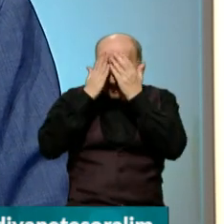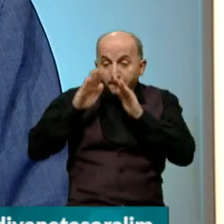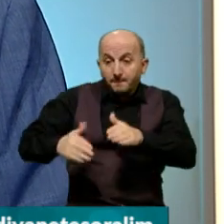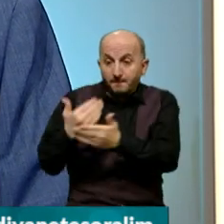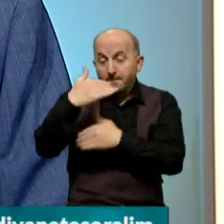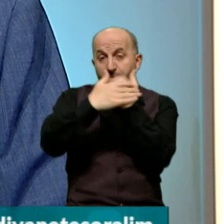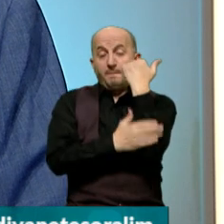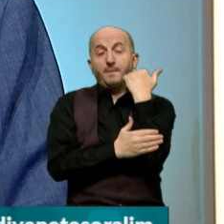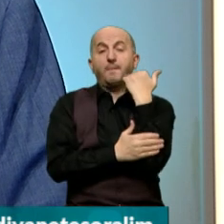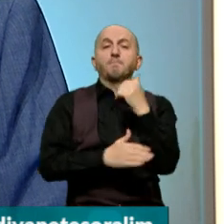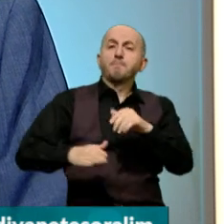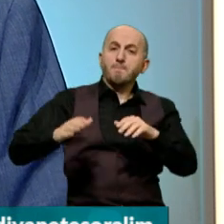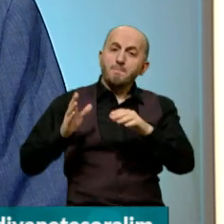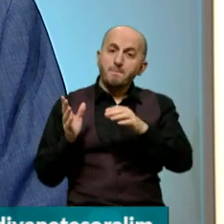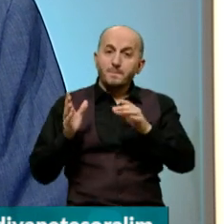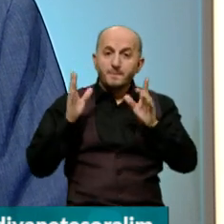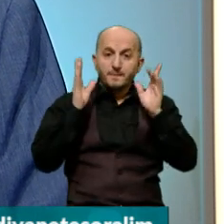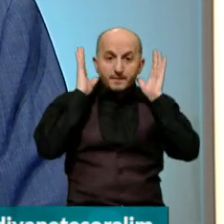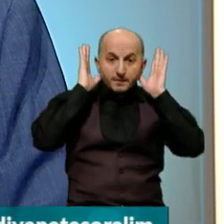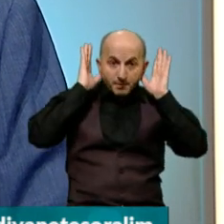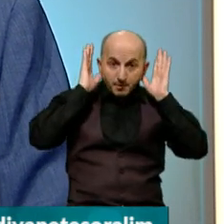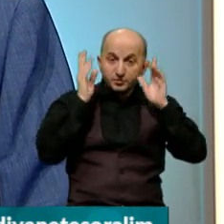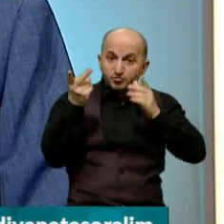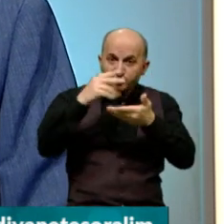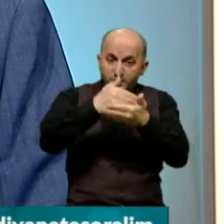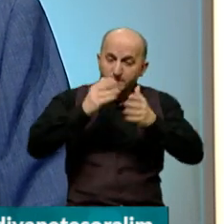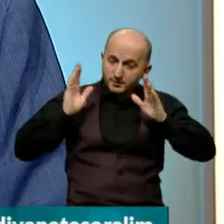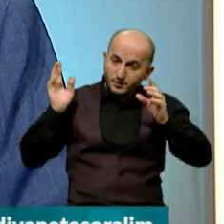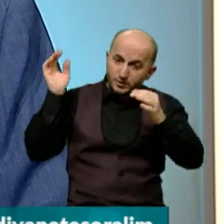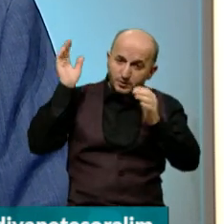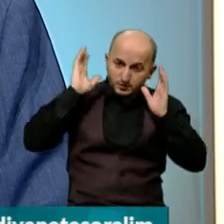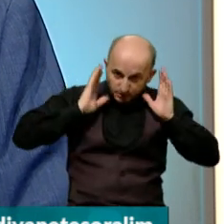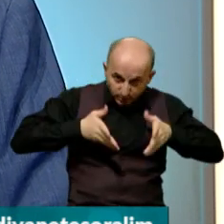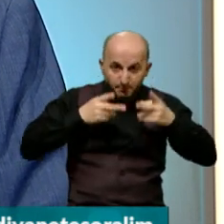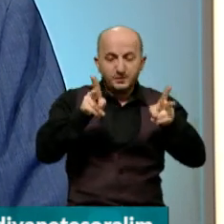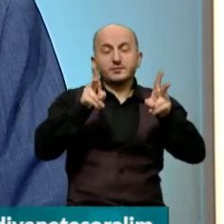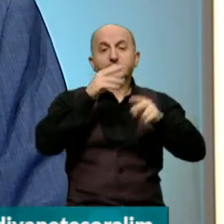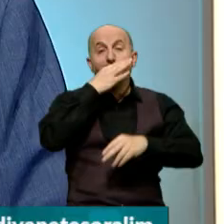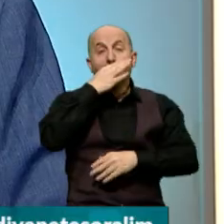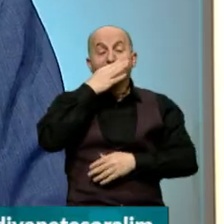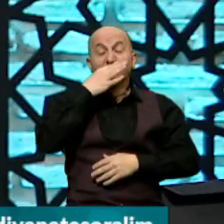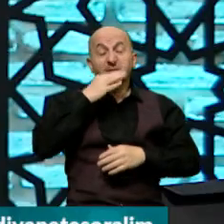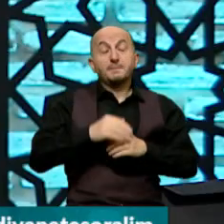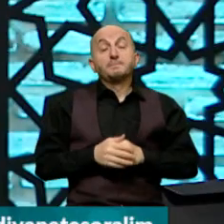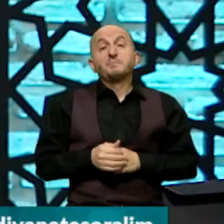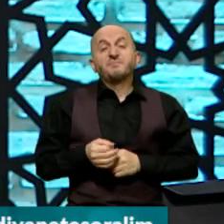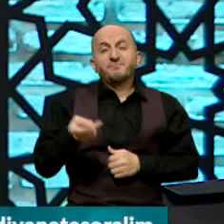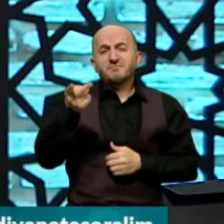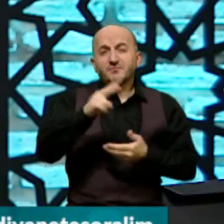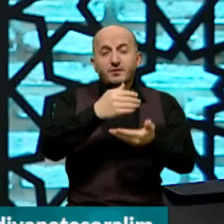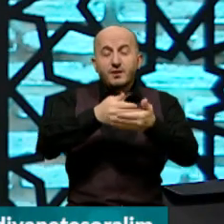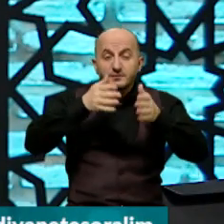ederek, teyemmüm alarak efendim cenaze namazını kılabilir. Malum cenaze namazı